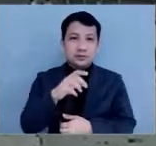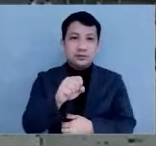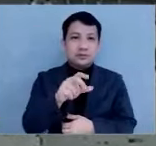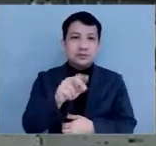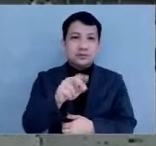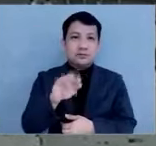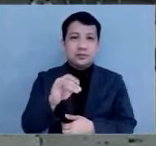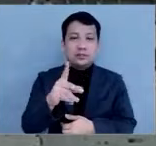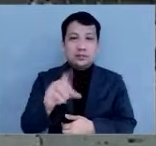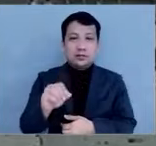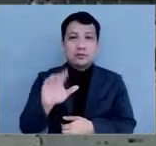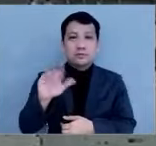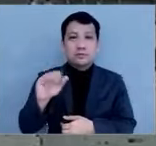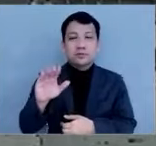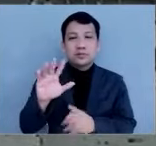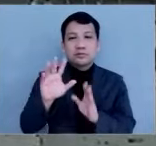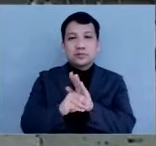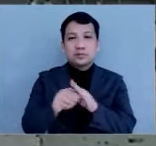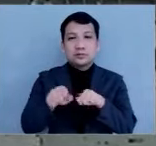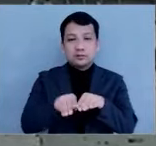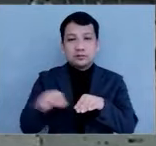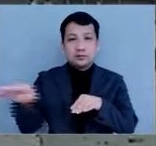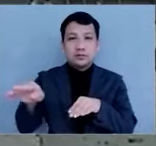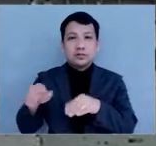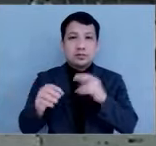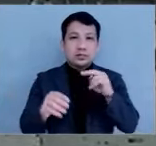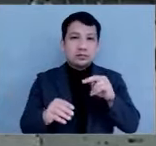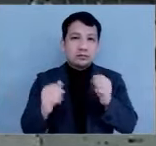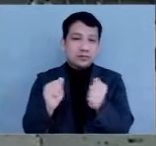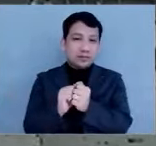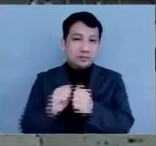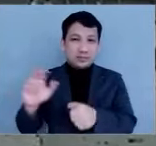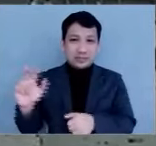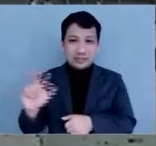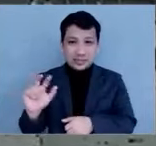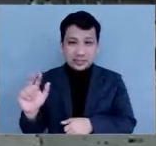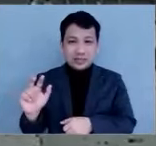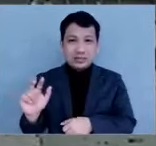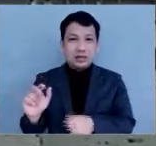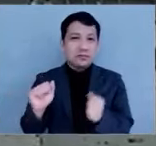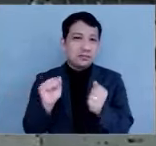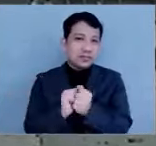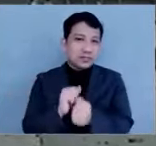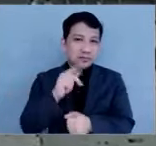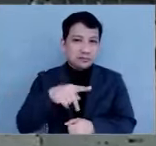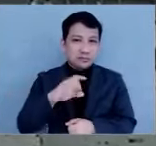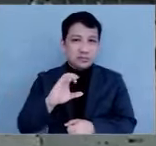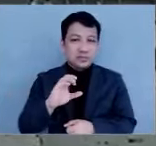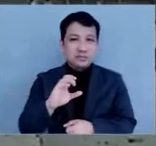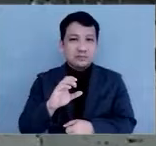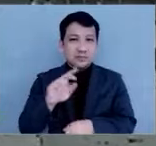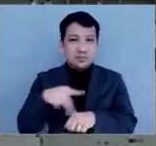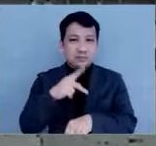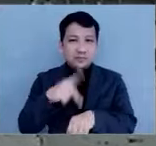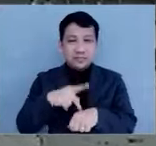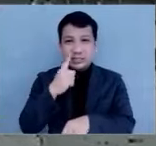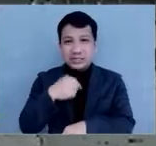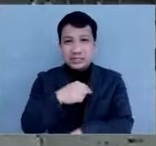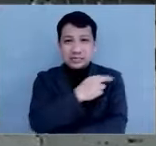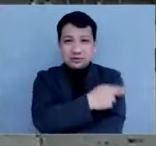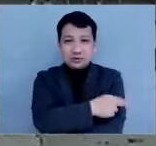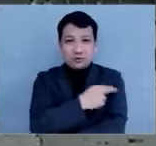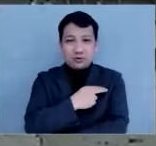15 minutes away na lamang ito patungo sa Naga City. Yun nga lang, kasama ang Philippine Red Cross, hindi tayo makadiretso doon dahil